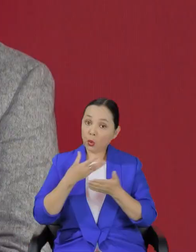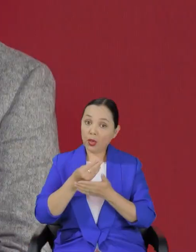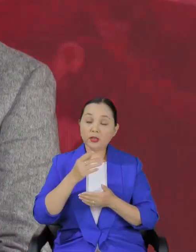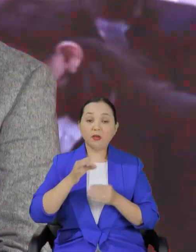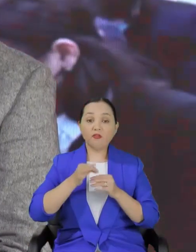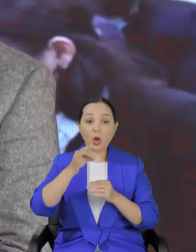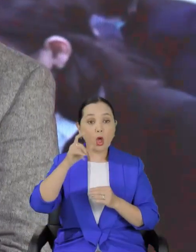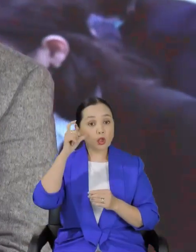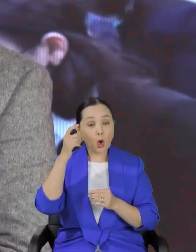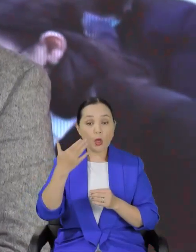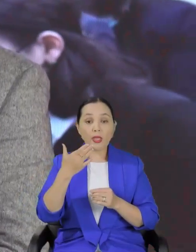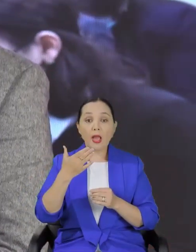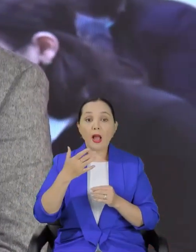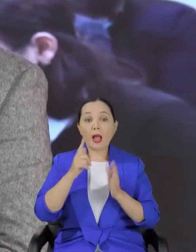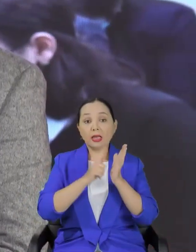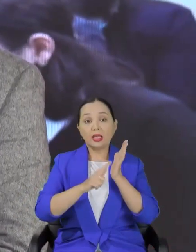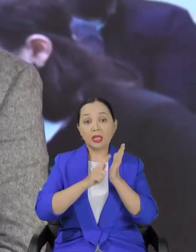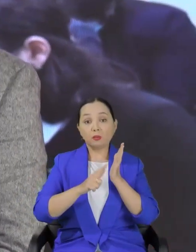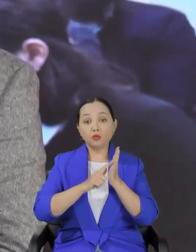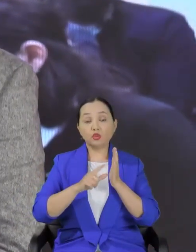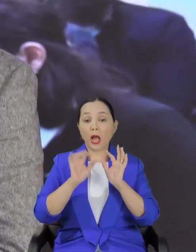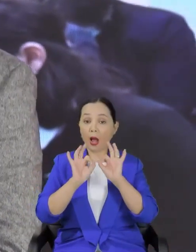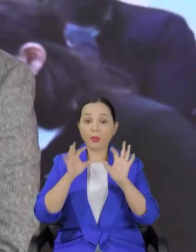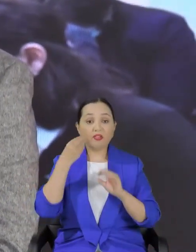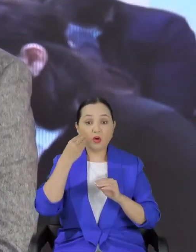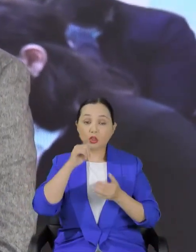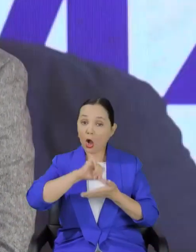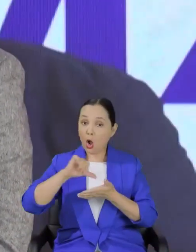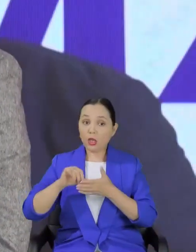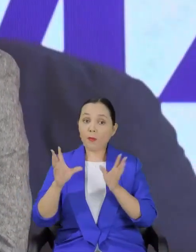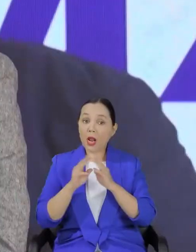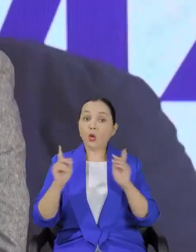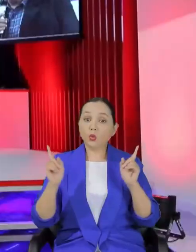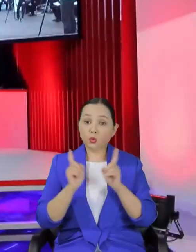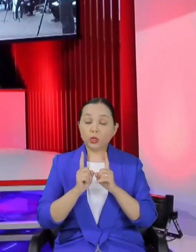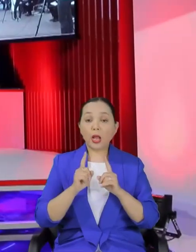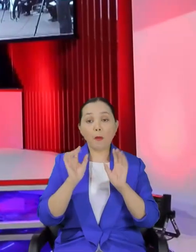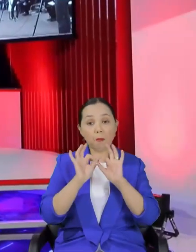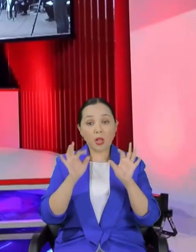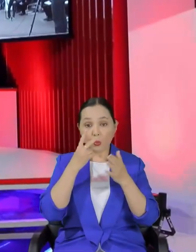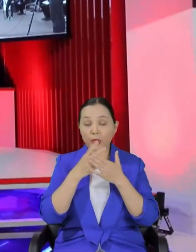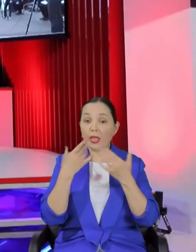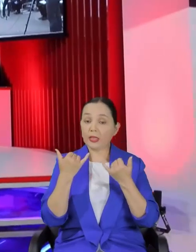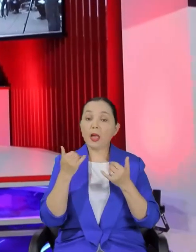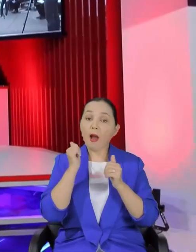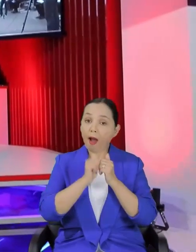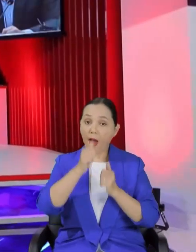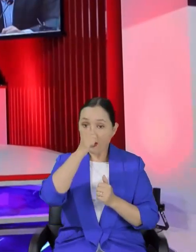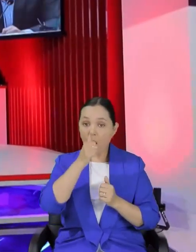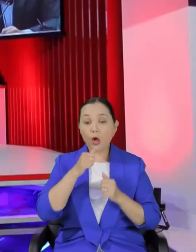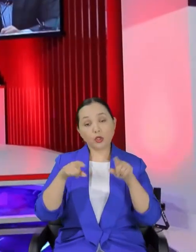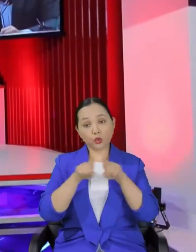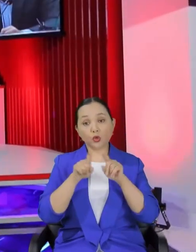Viloyat hokimi viloyatdagi 70 nafar ommaviy axborot vositalari xodimlari bilan uchrashdi va ma'lumotlarga ko'ra endi har oy mana